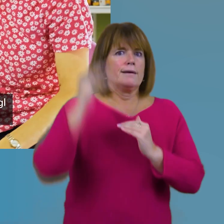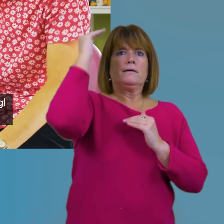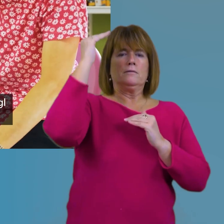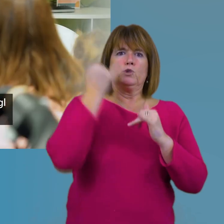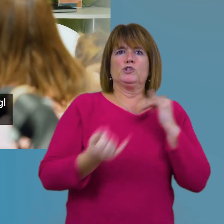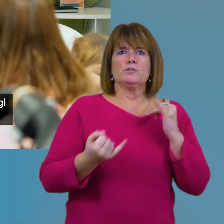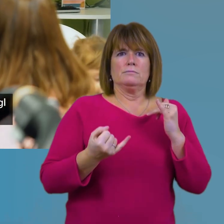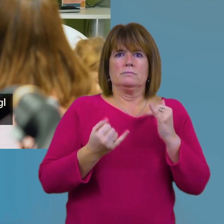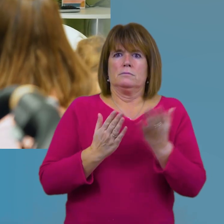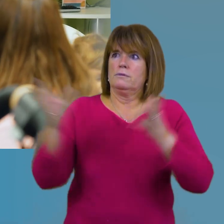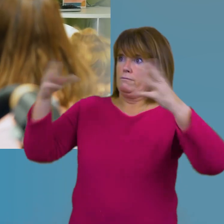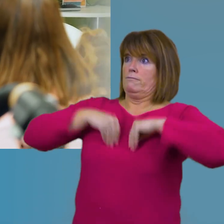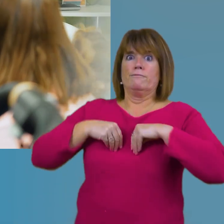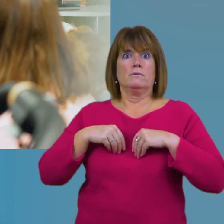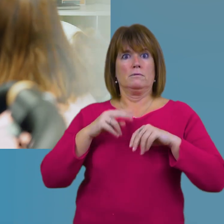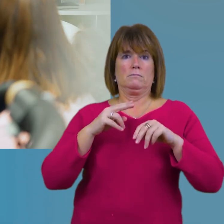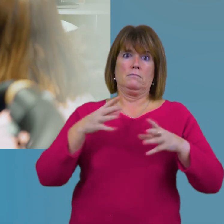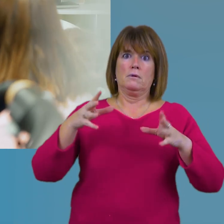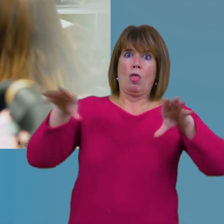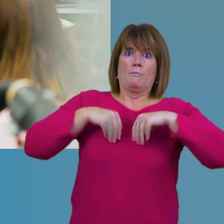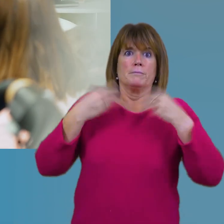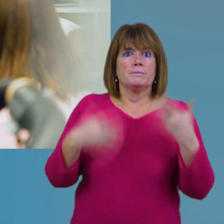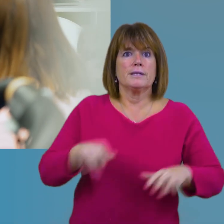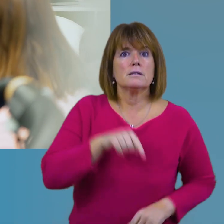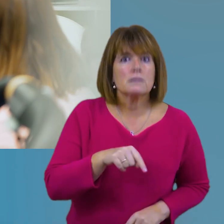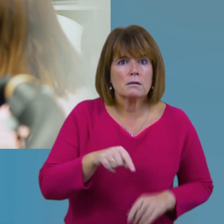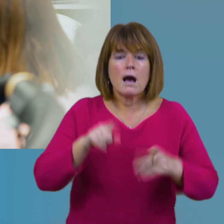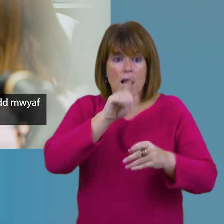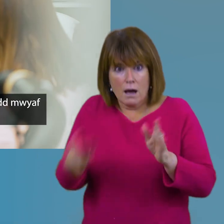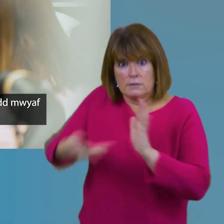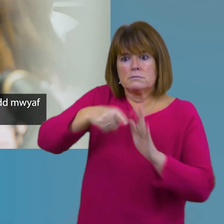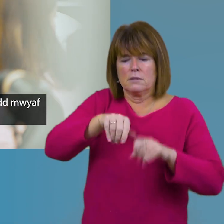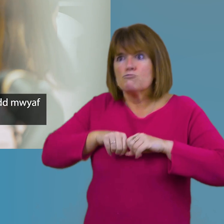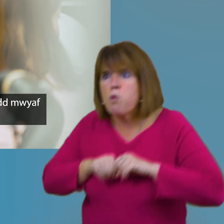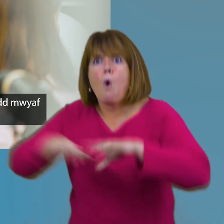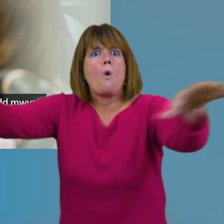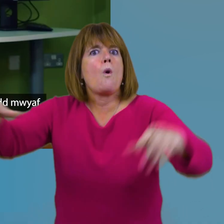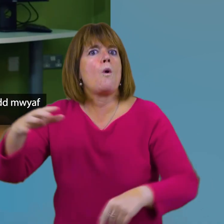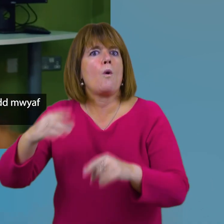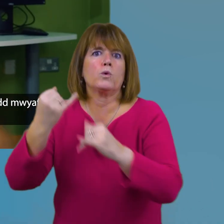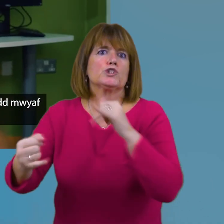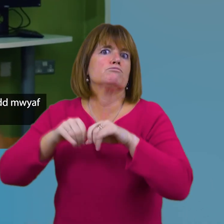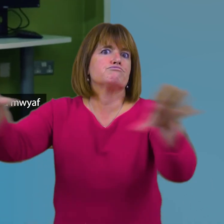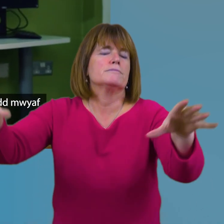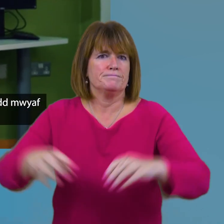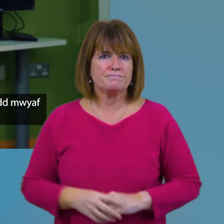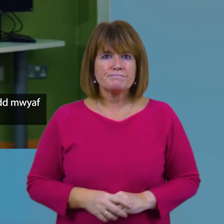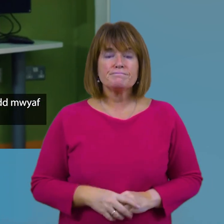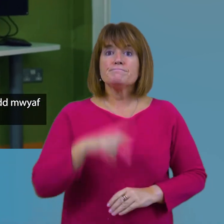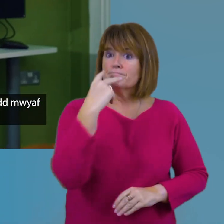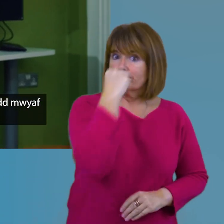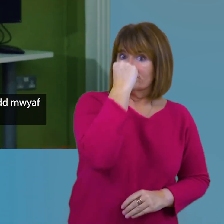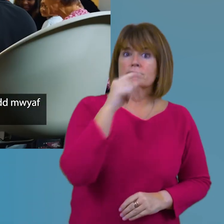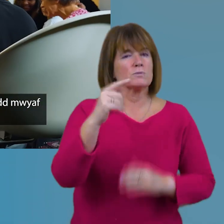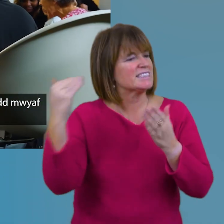ydyn nhw'n dal y ffliw, a'i bod yn fwy tebygol o ledaenu'r feirws i eraill. Fodd bynnag, mae brechlynau yn parhau i fod yn un o'r